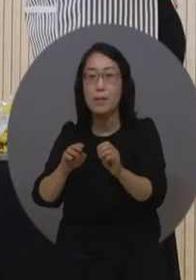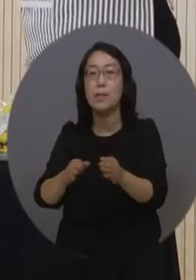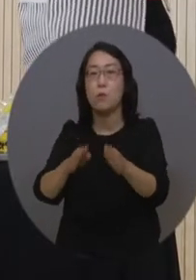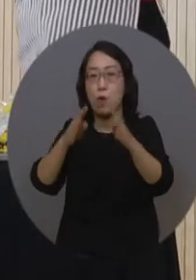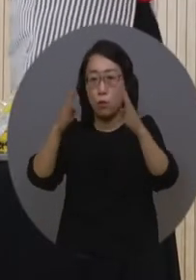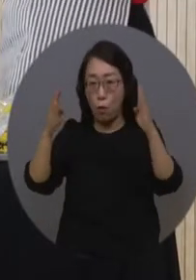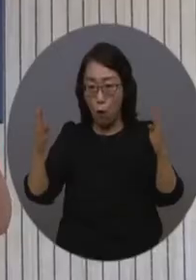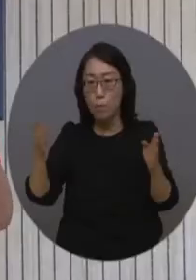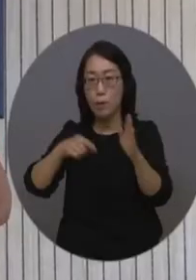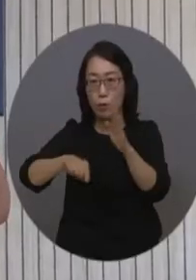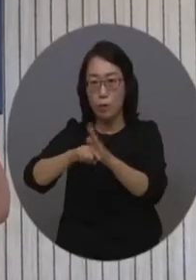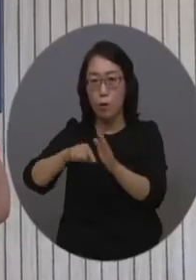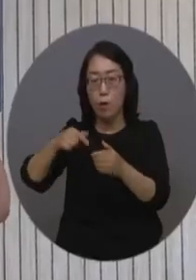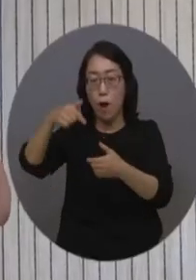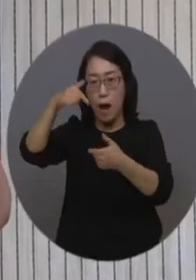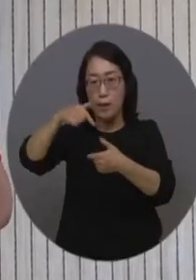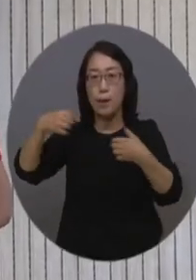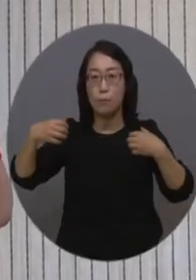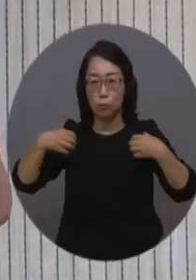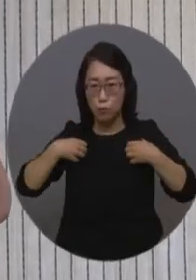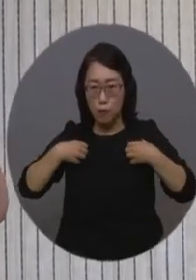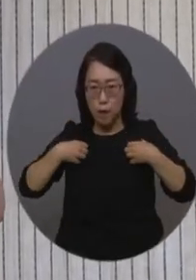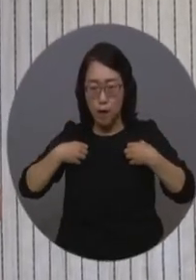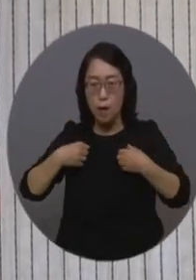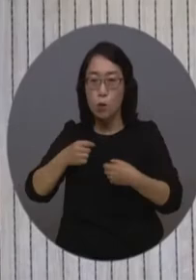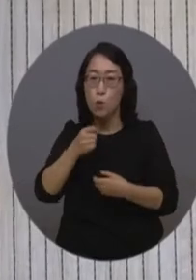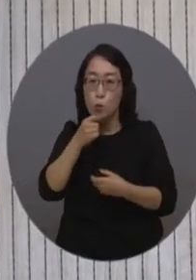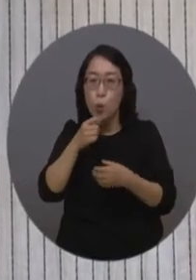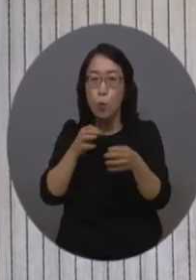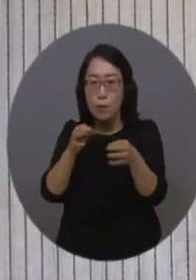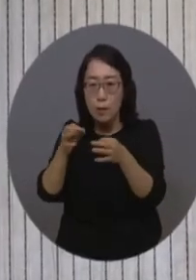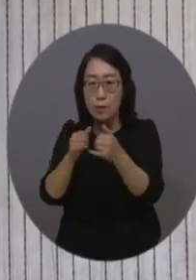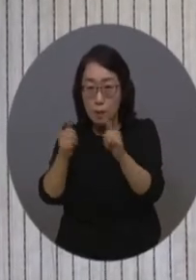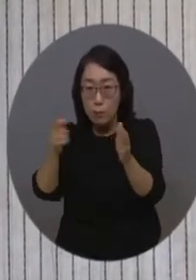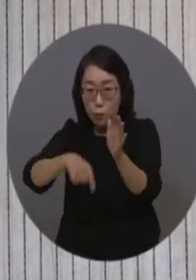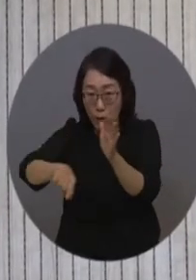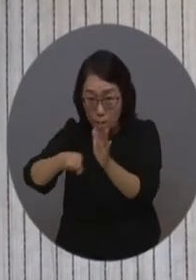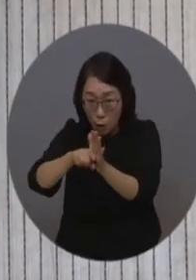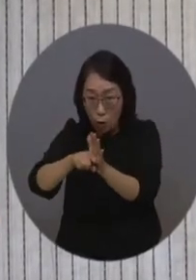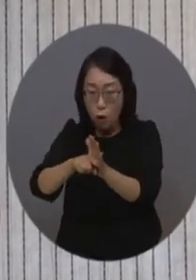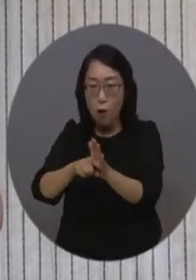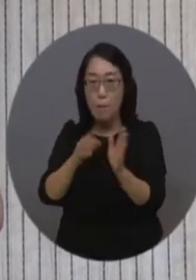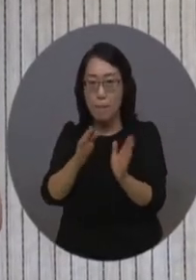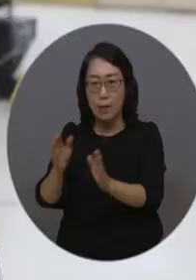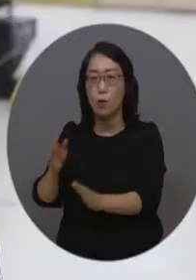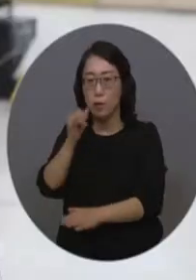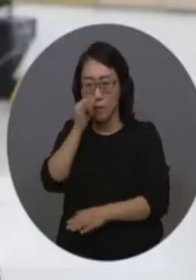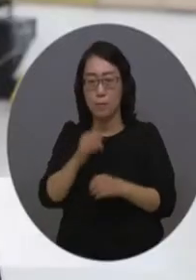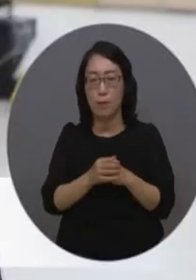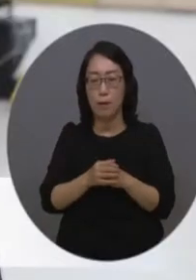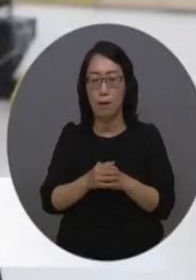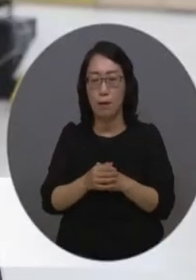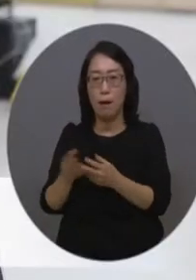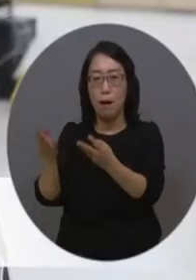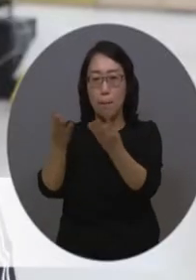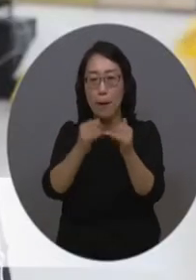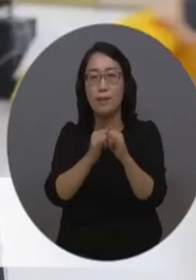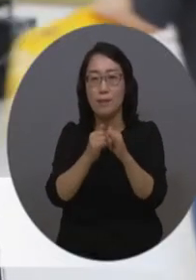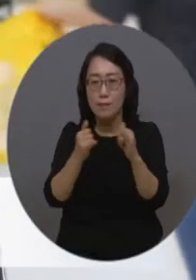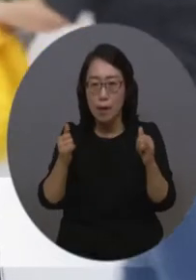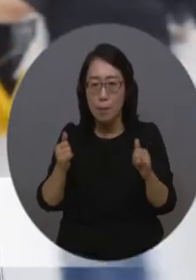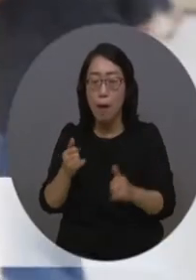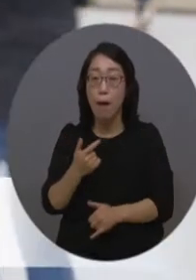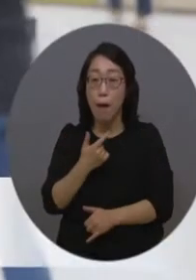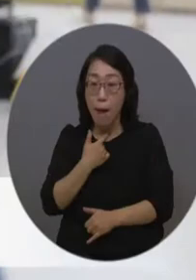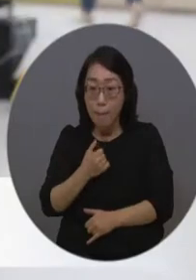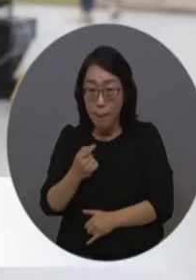위해 강남구가 소상공인들을 위해 마련한 지원 사업 아이디어가 주목받고 있습니다. 많은 분들이